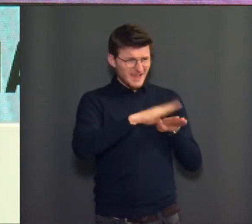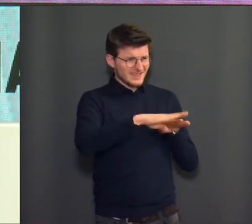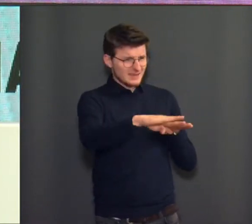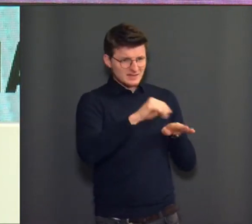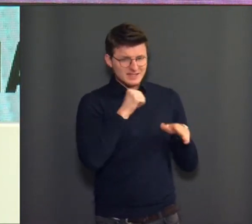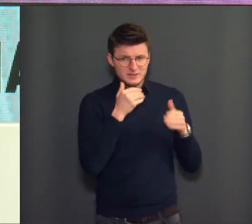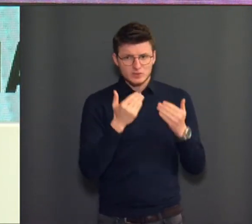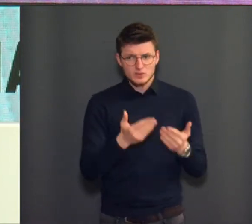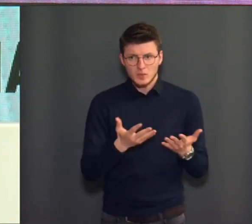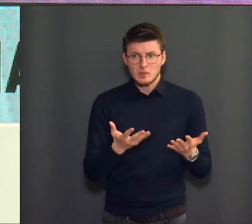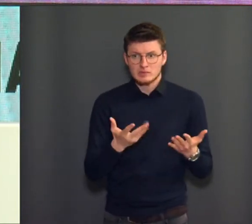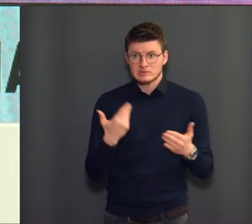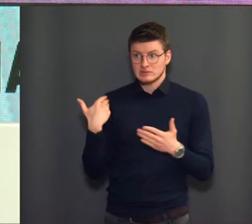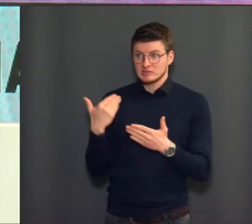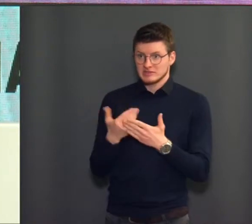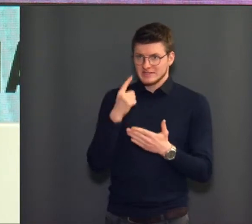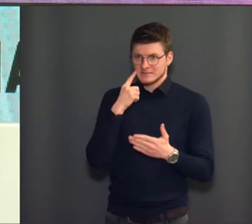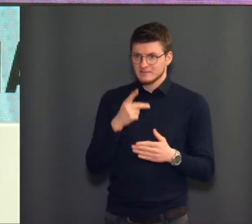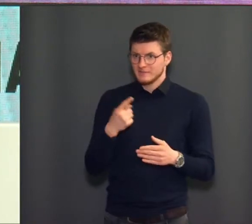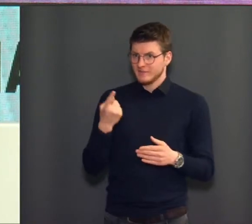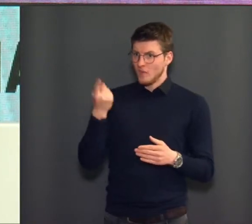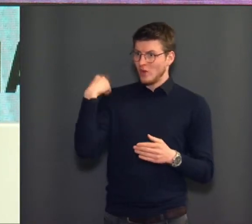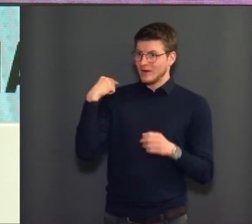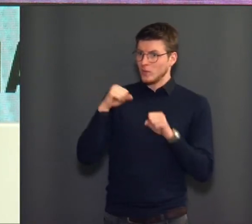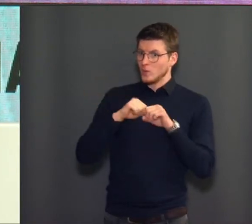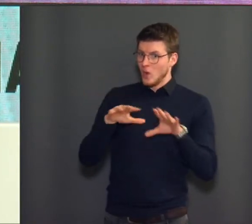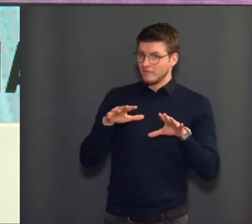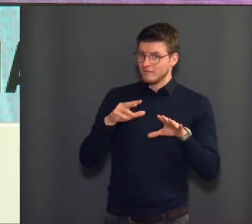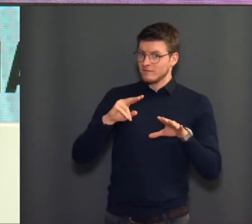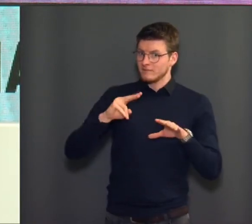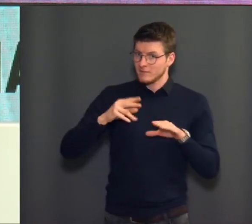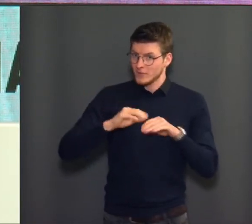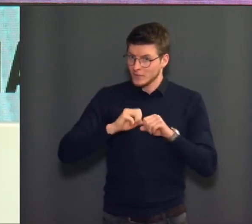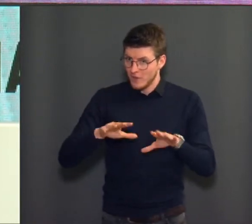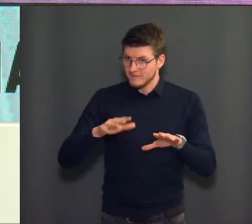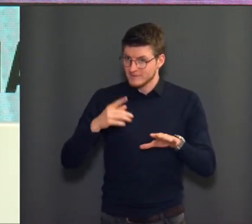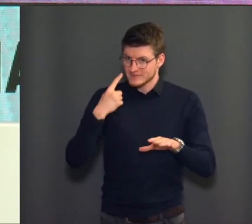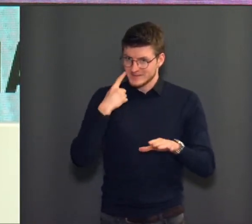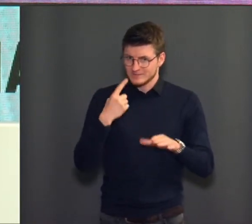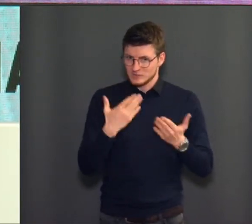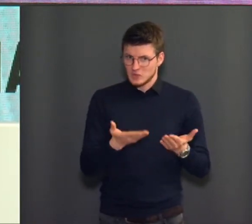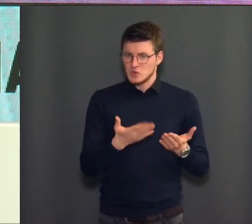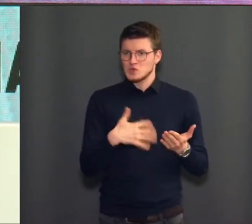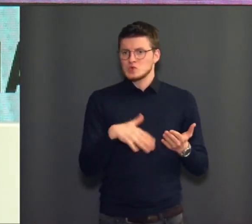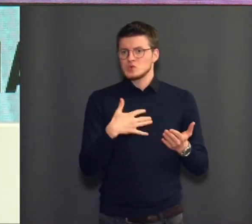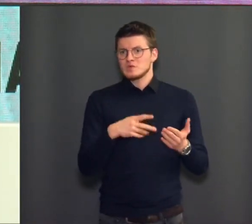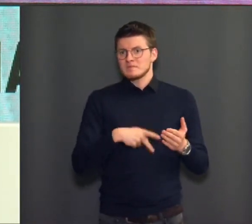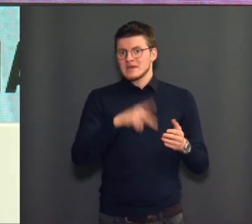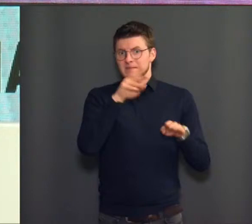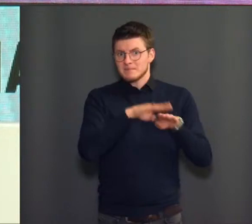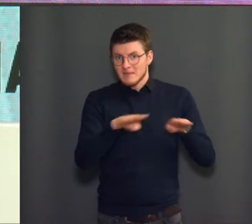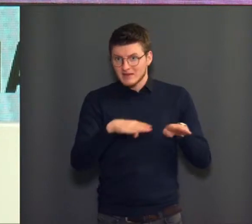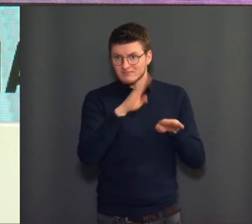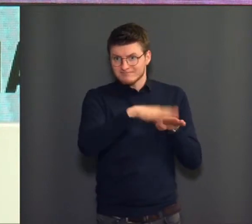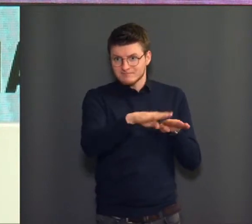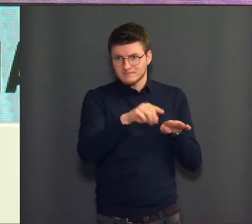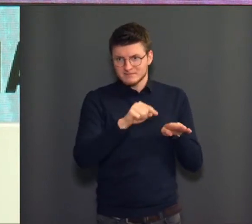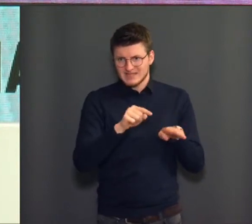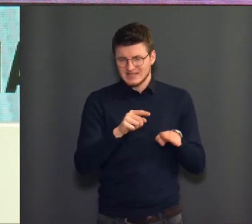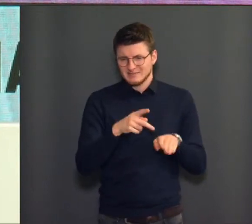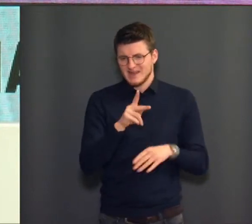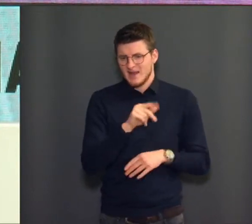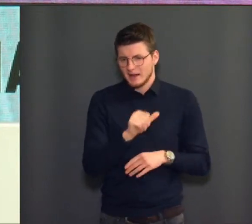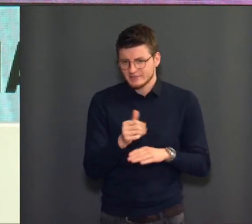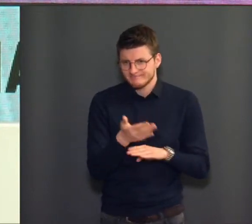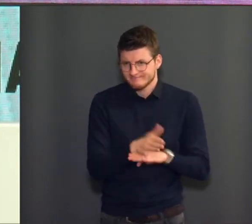geleerd hebben uit de vorige 2 golven. Vandaar dus het belang om de curve te doen keren en te zorgen dat die